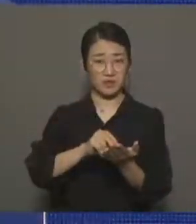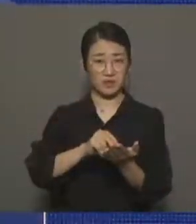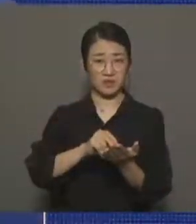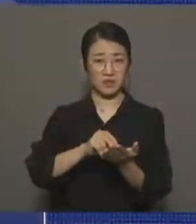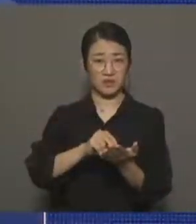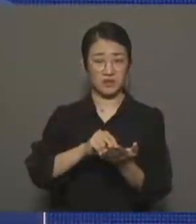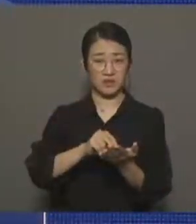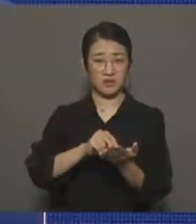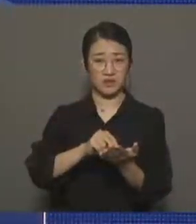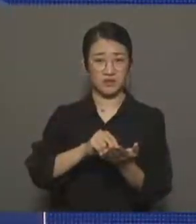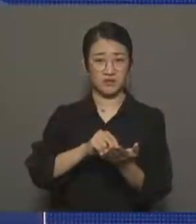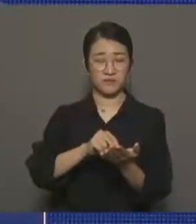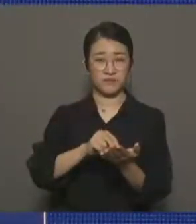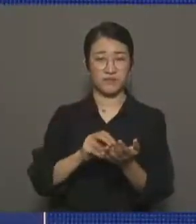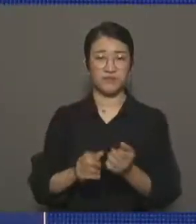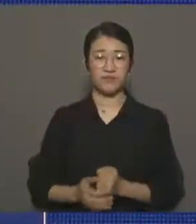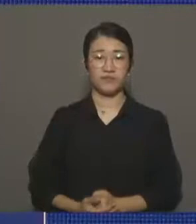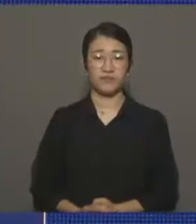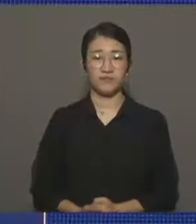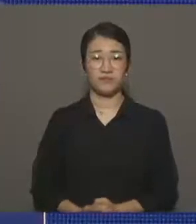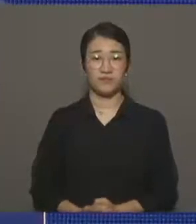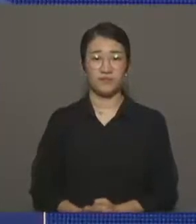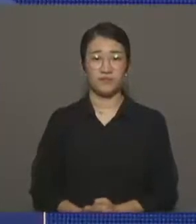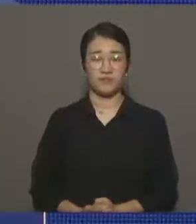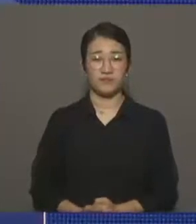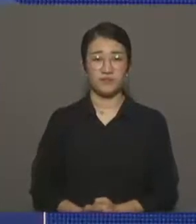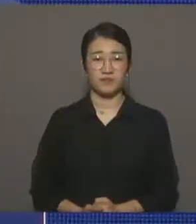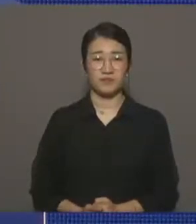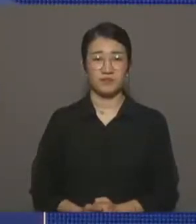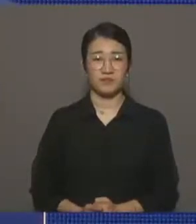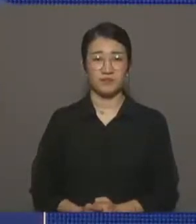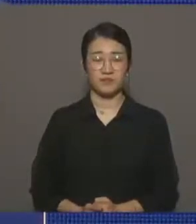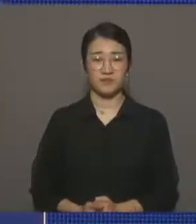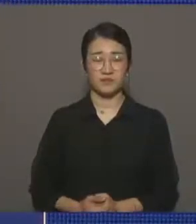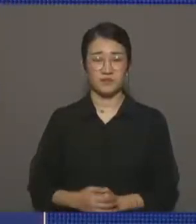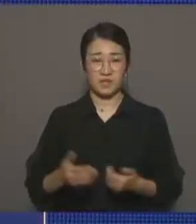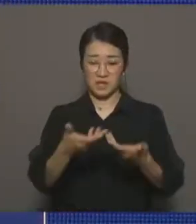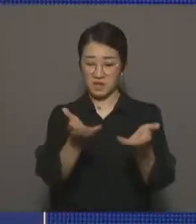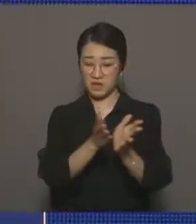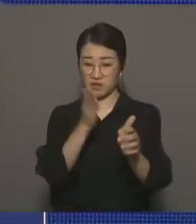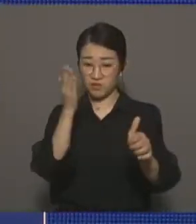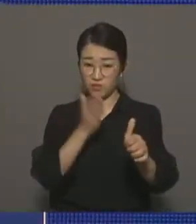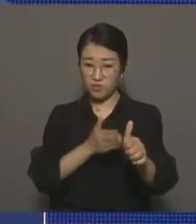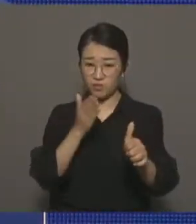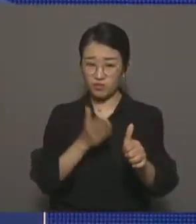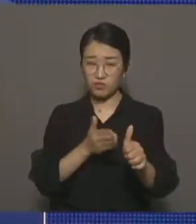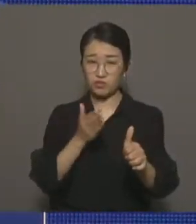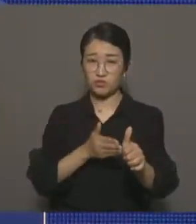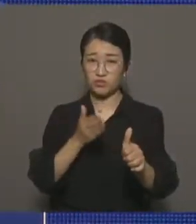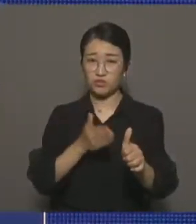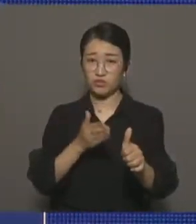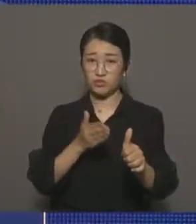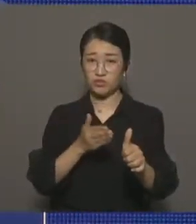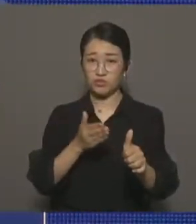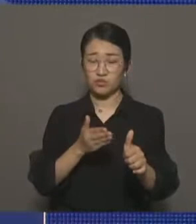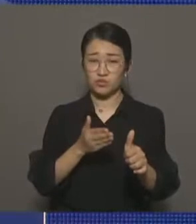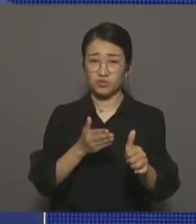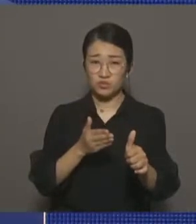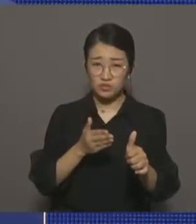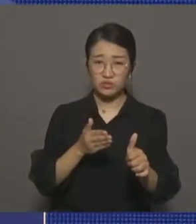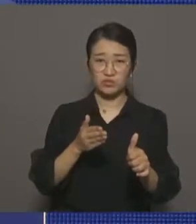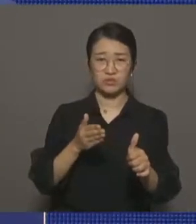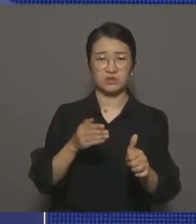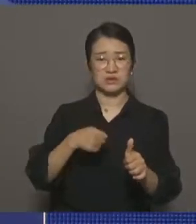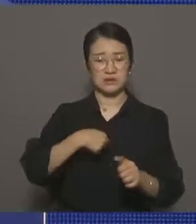공천은 어쩌다가 그렇게 된 것입니까? 당의 요구를 외면하지 못해 출마한다던 대의 명분은 어쩌다 셀프 공천